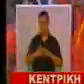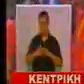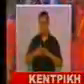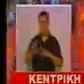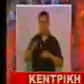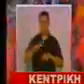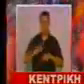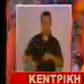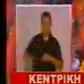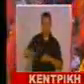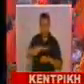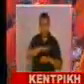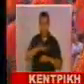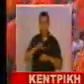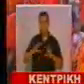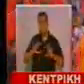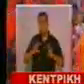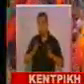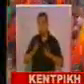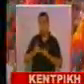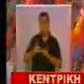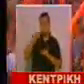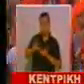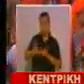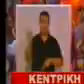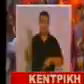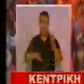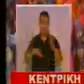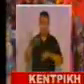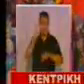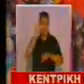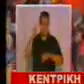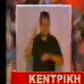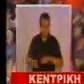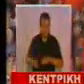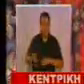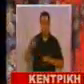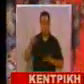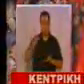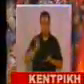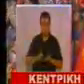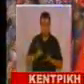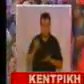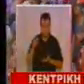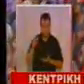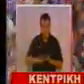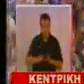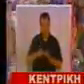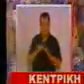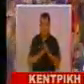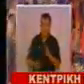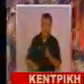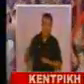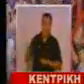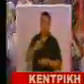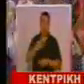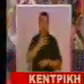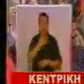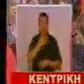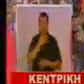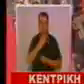Ιράν, πολύ πιθανόν μετά τις αμερικανικές εκλογές, χρειάζεται ακόμα περισσότερο ένα